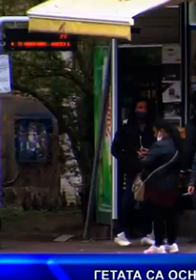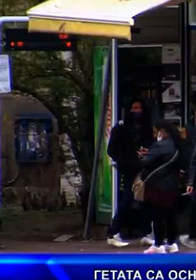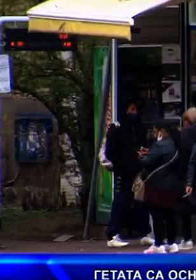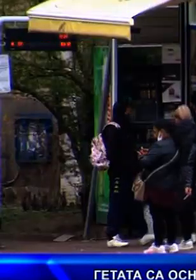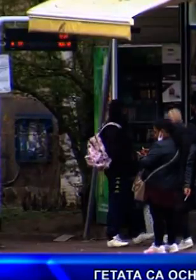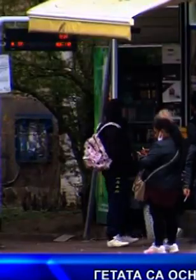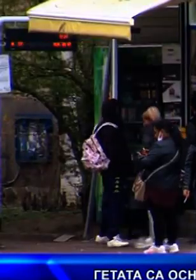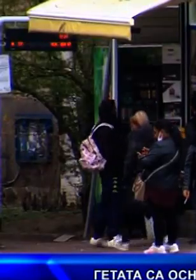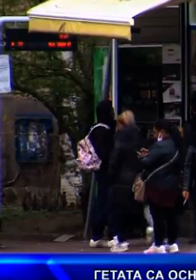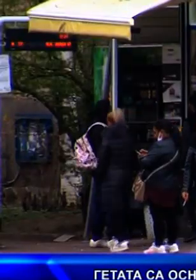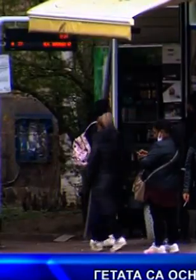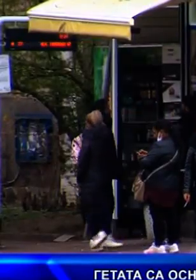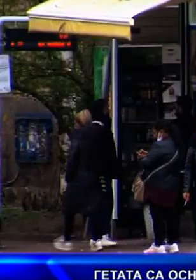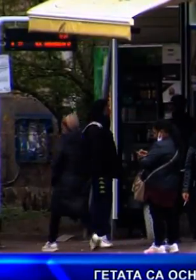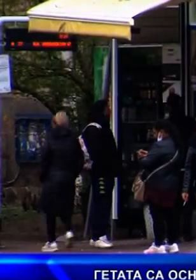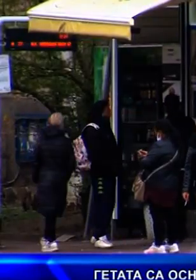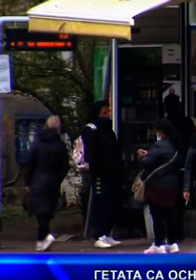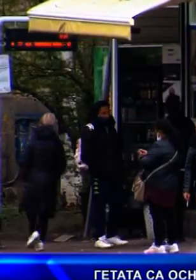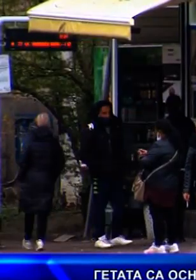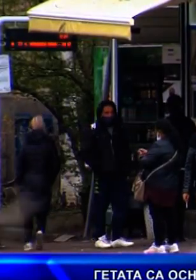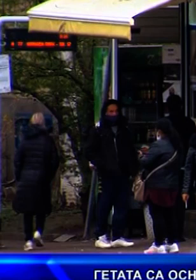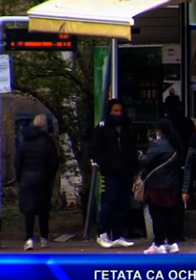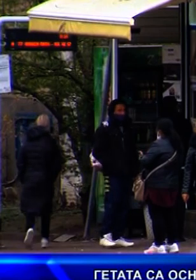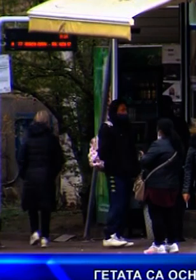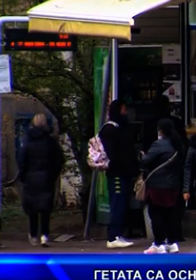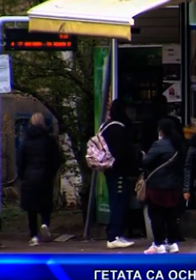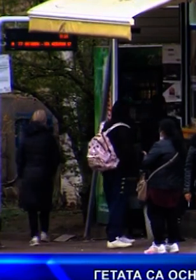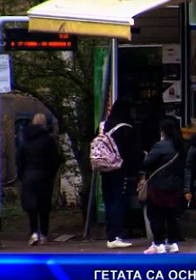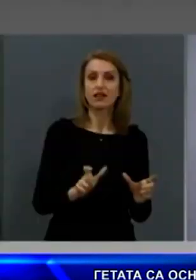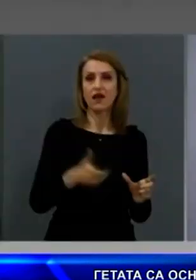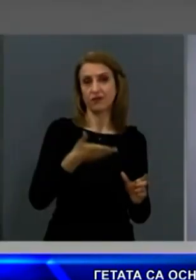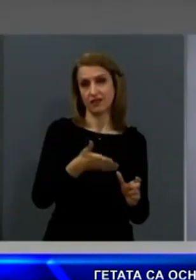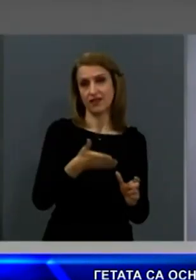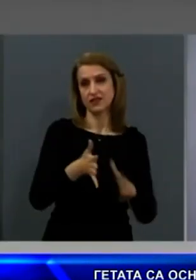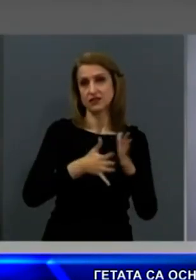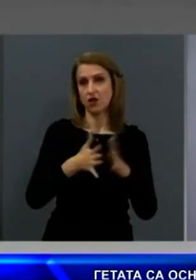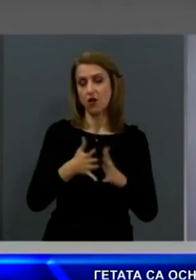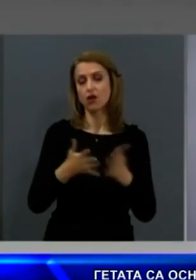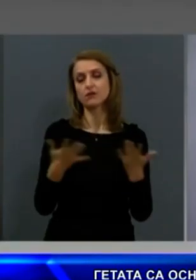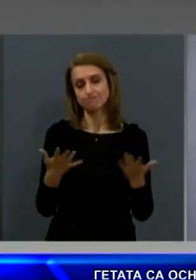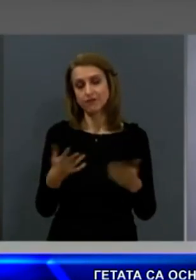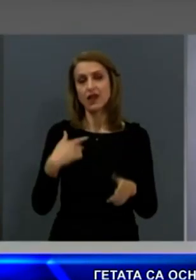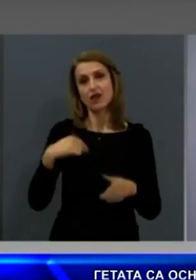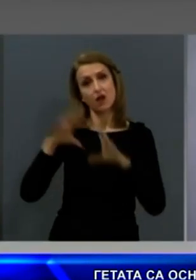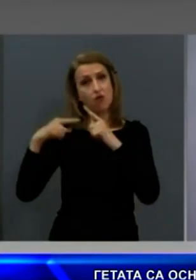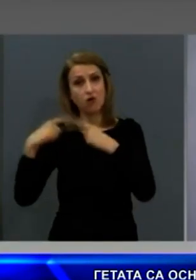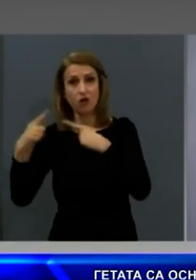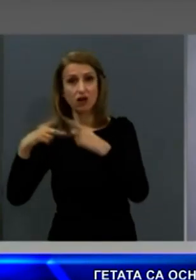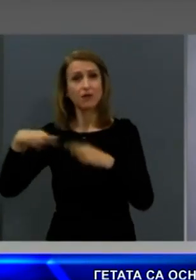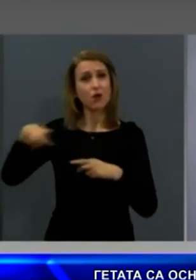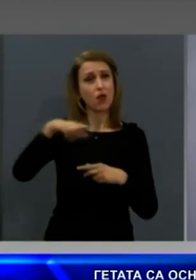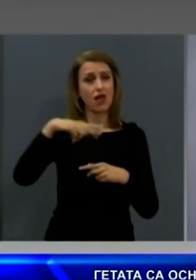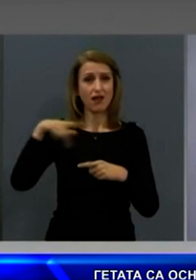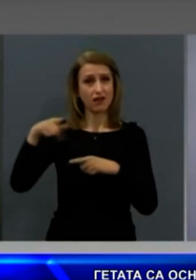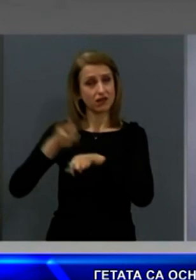за да се прибере в родното си село Паничерево, застраши живота на десетки хора. Колегите има обърнато внимание. Те самите